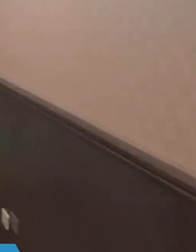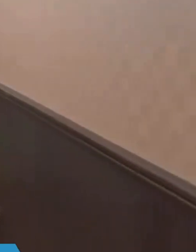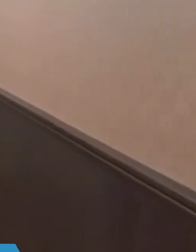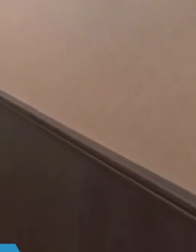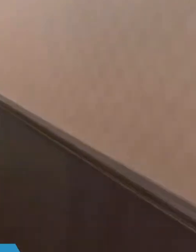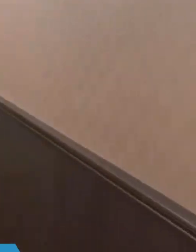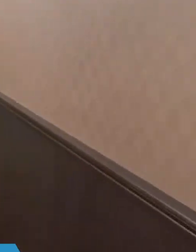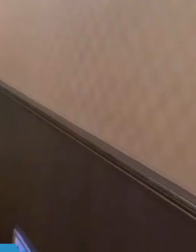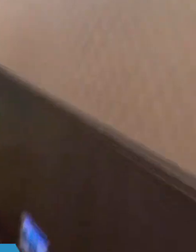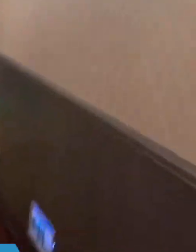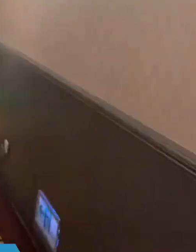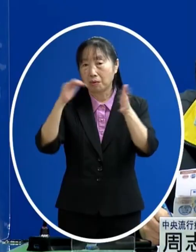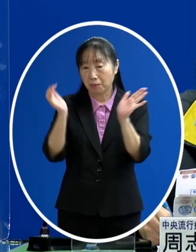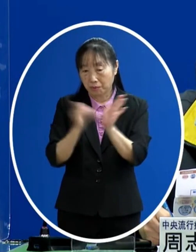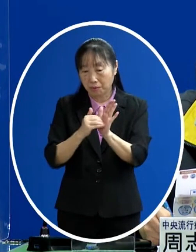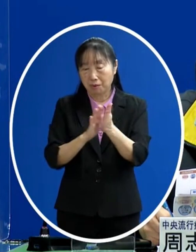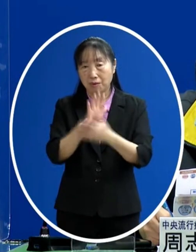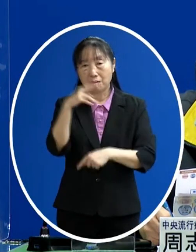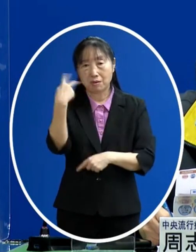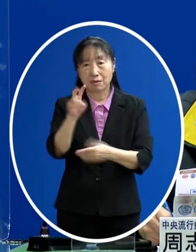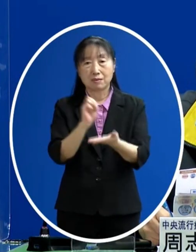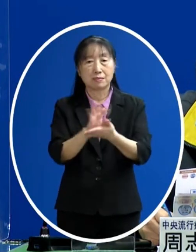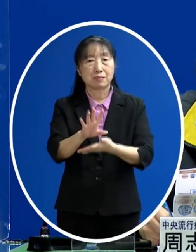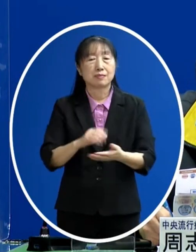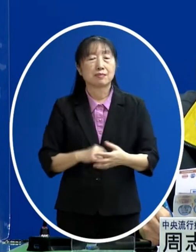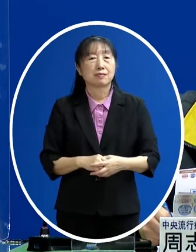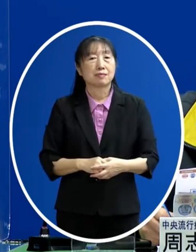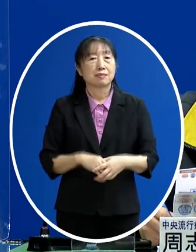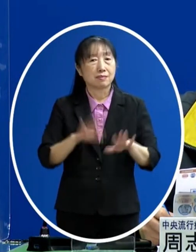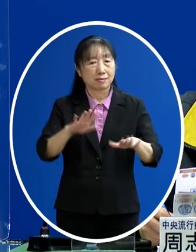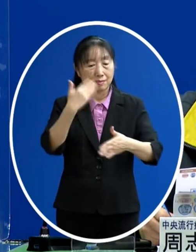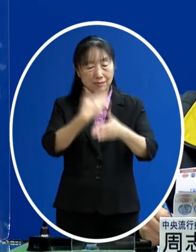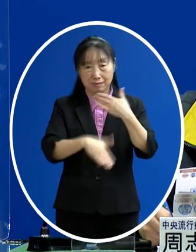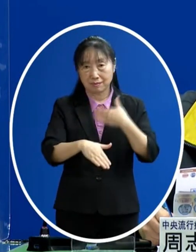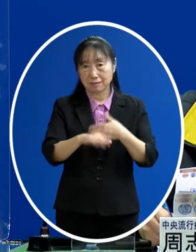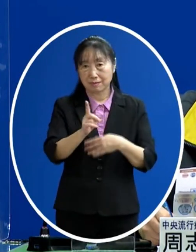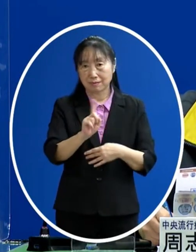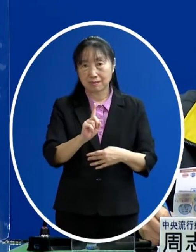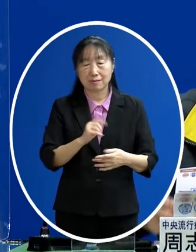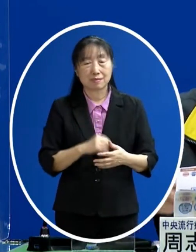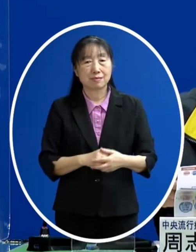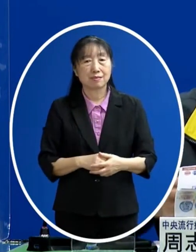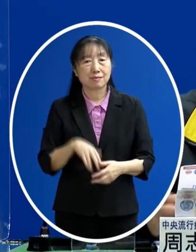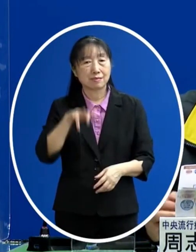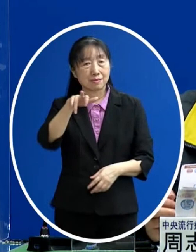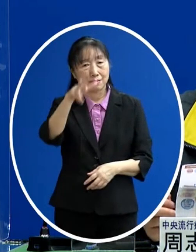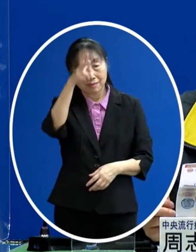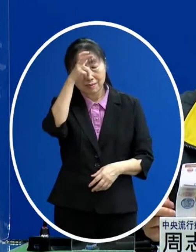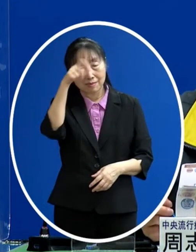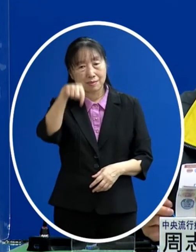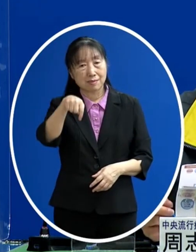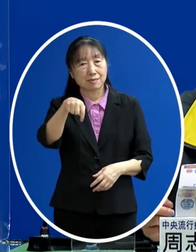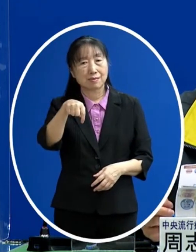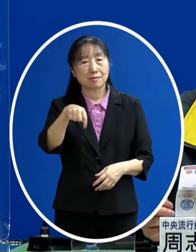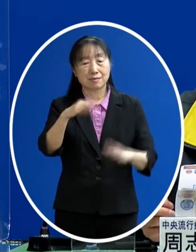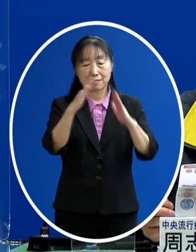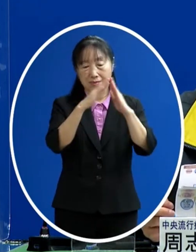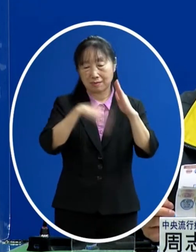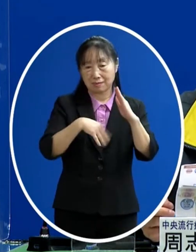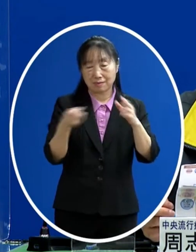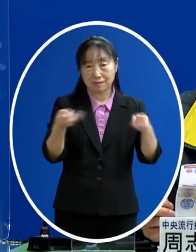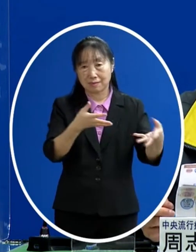来比较之后再做结论。现在大概还剩下就是说这个航警的这个家庭群聚的这个序列